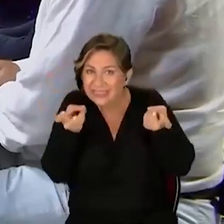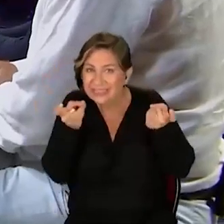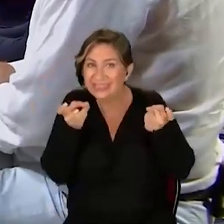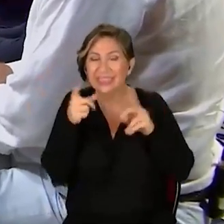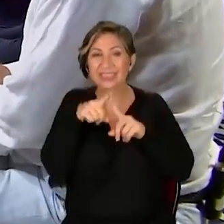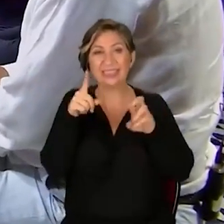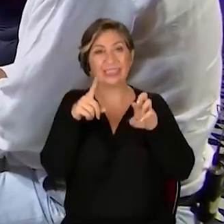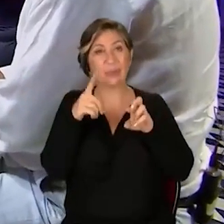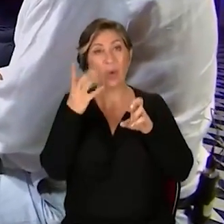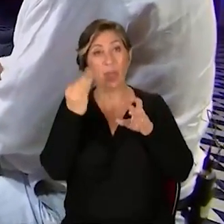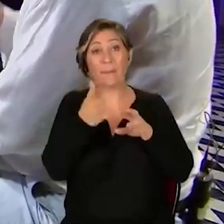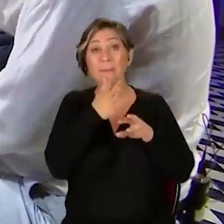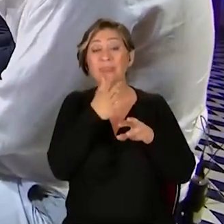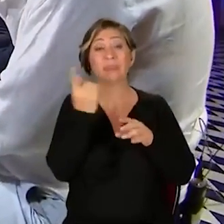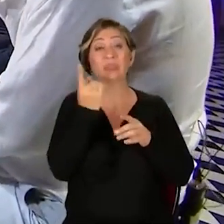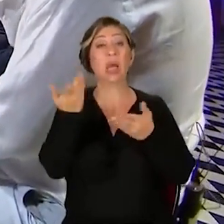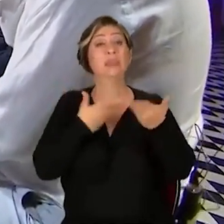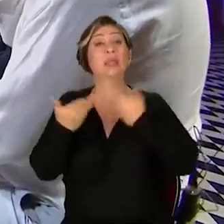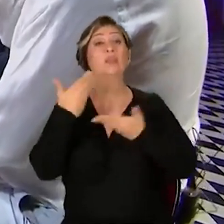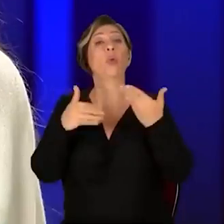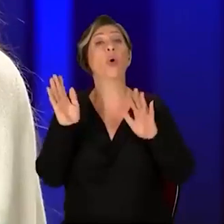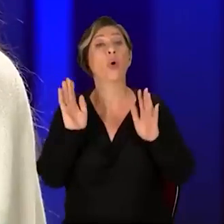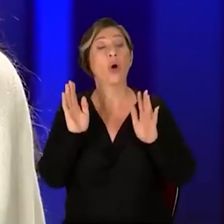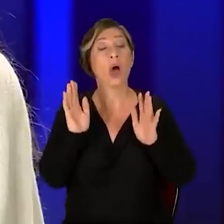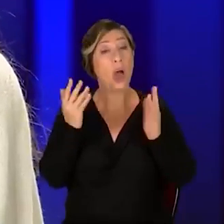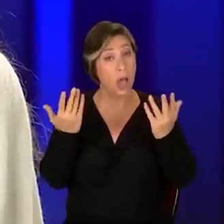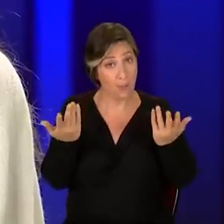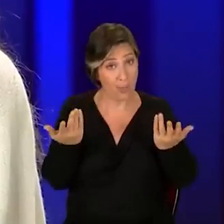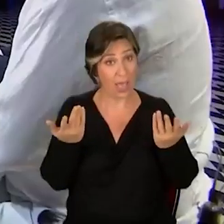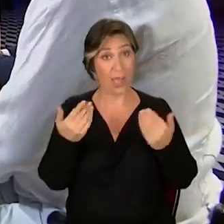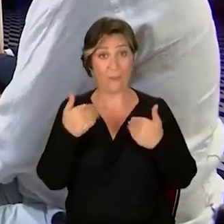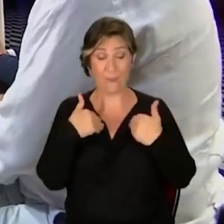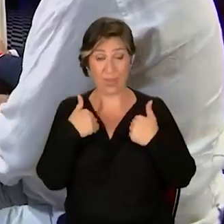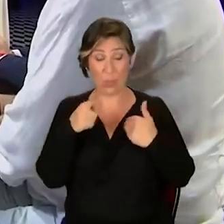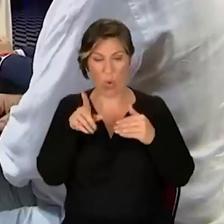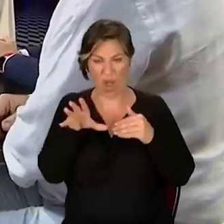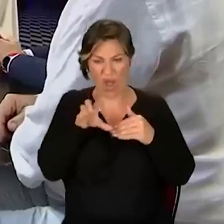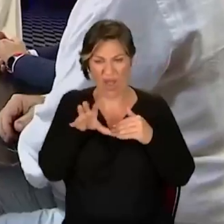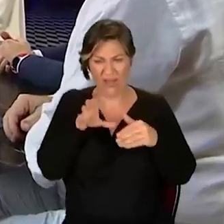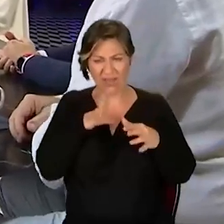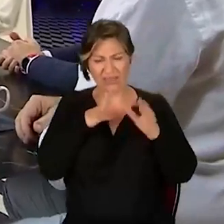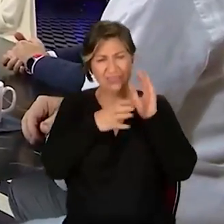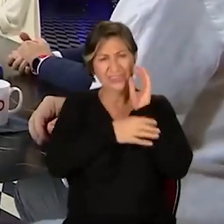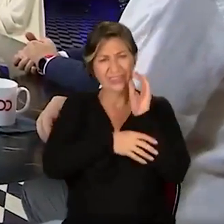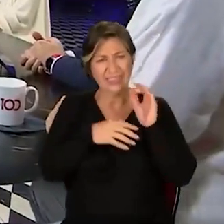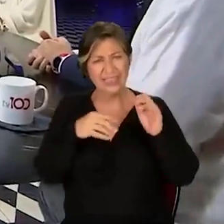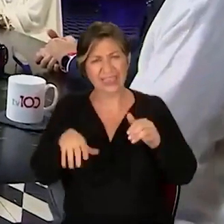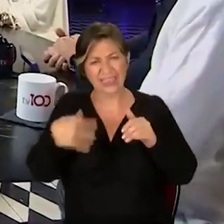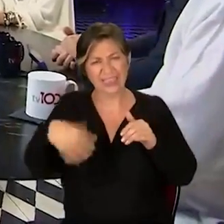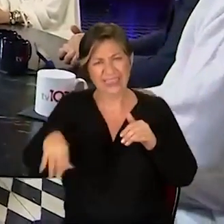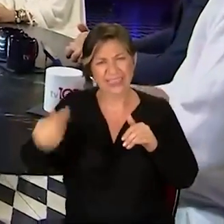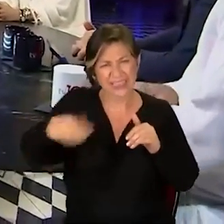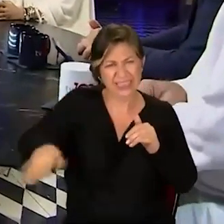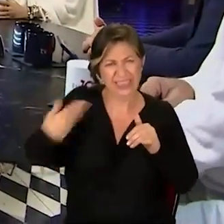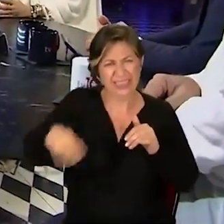tıbbi anlamda bilimsel bir şeyden söz etmiyordum. Hı hı. Ama benim o ağrıdan, yani şu vaziyette...